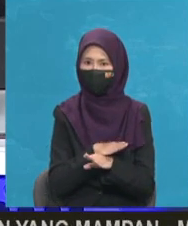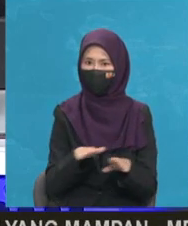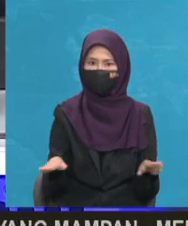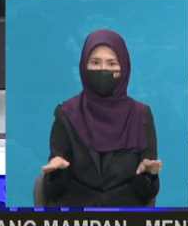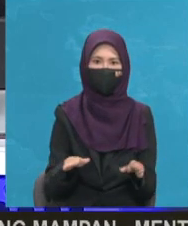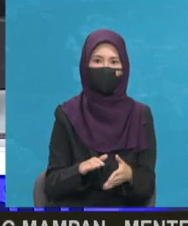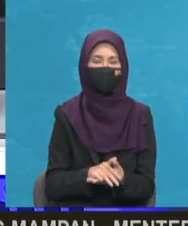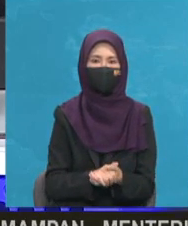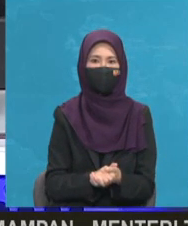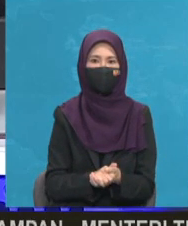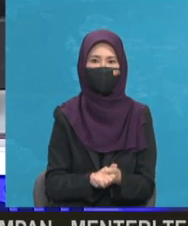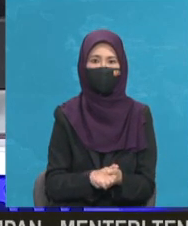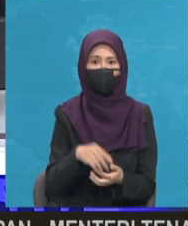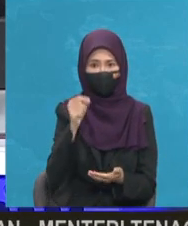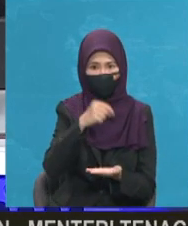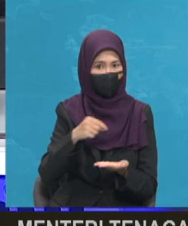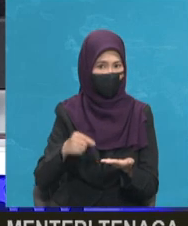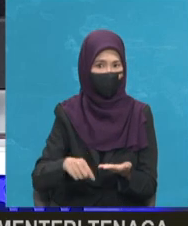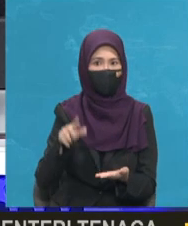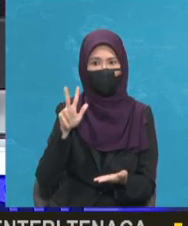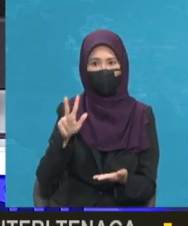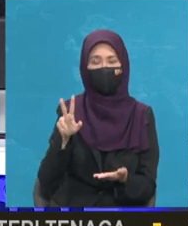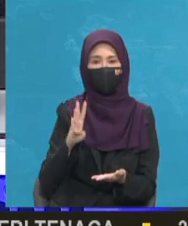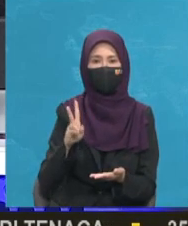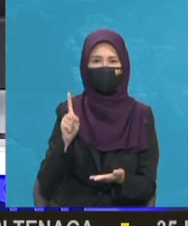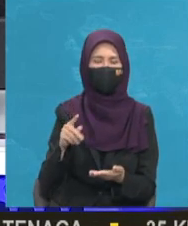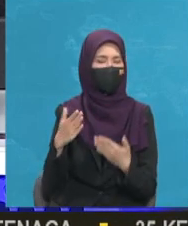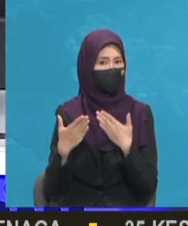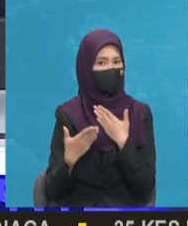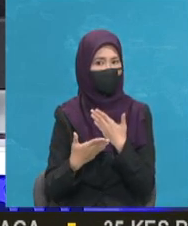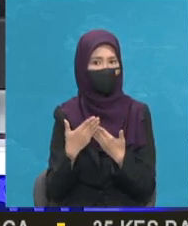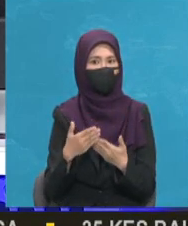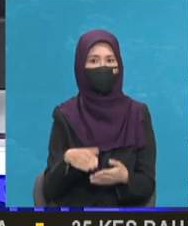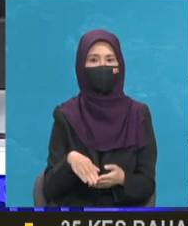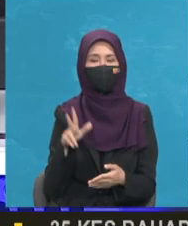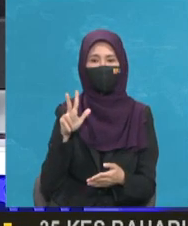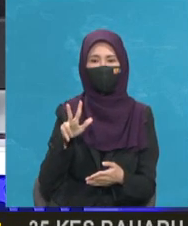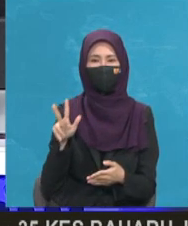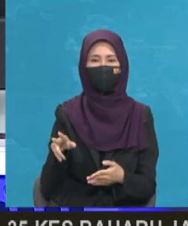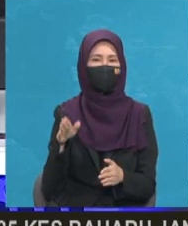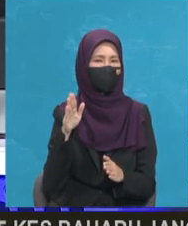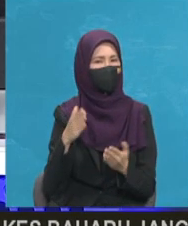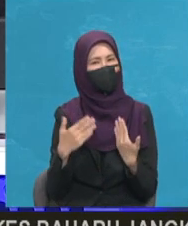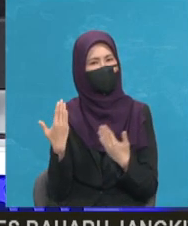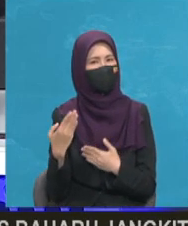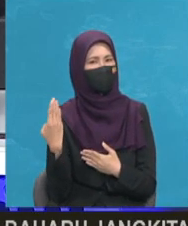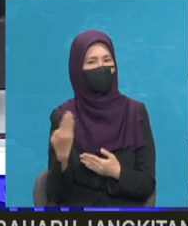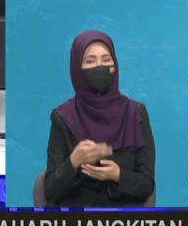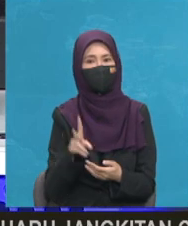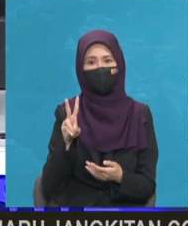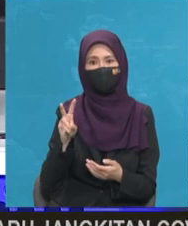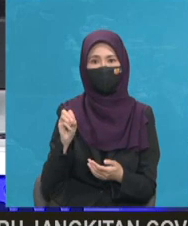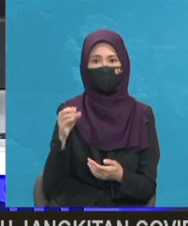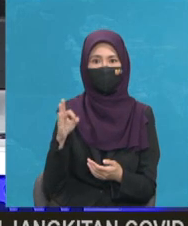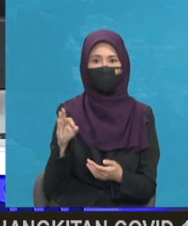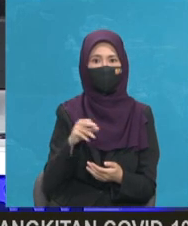negara juga mencatatkan 341 hari baik dan 23 hari sederhana antara bulan ogos 2019